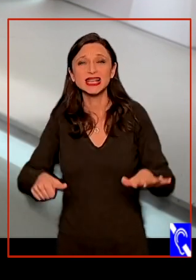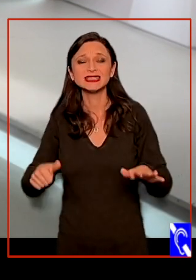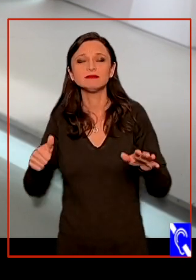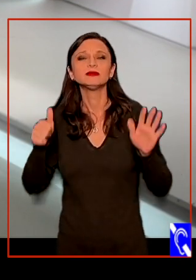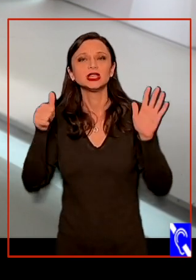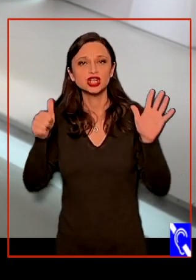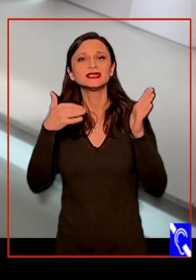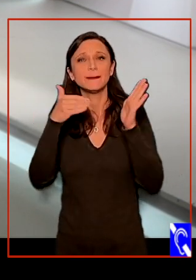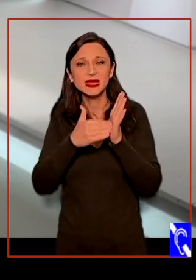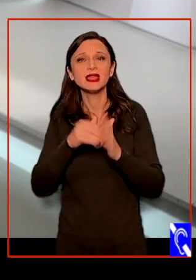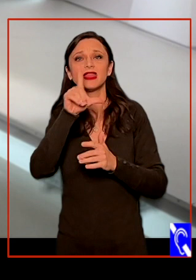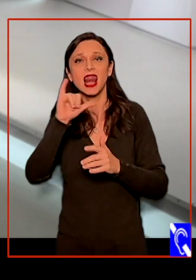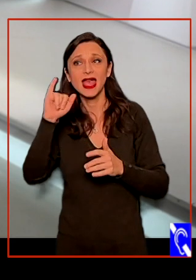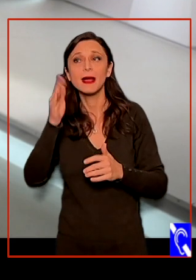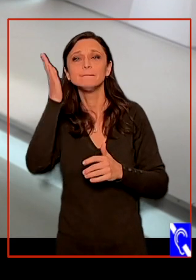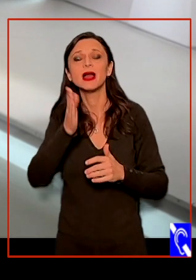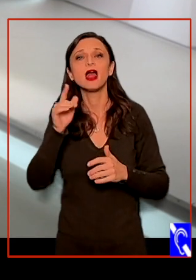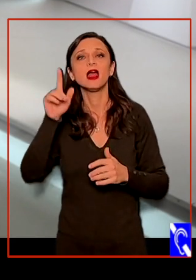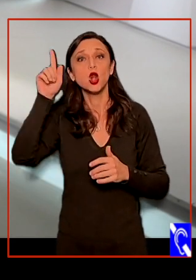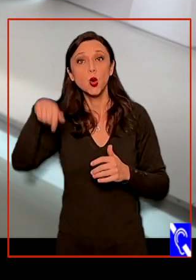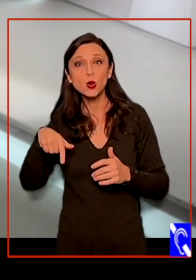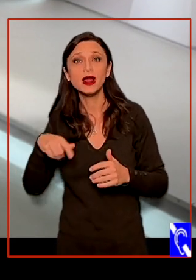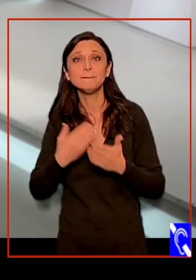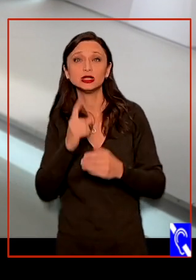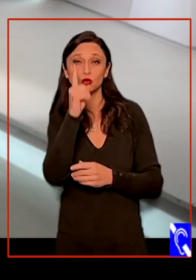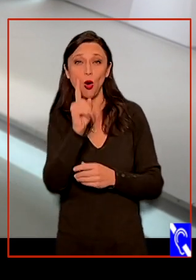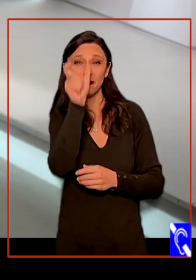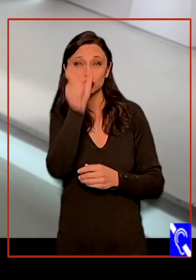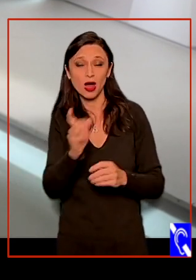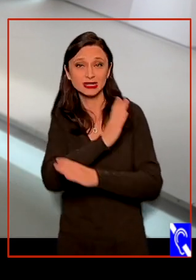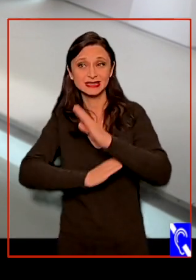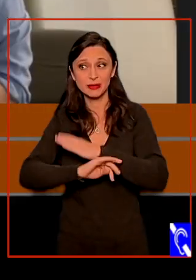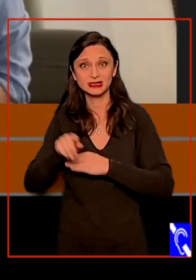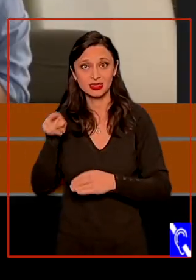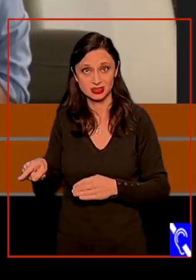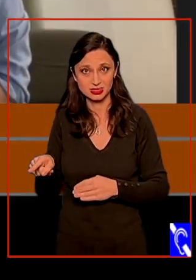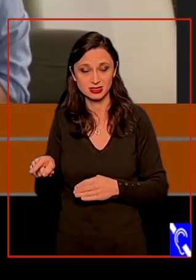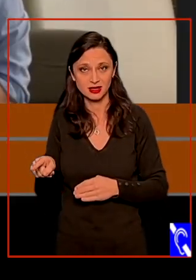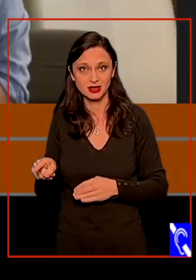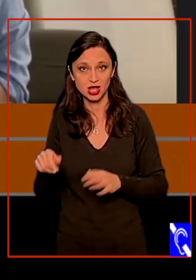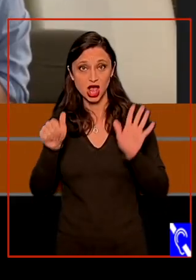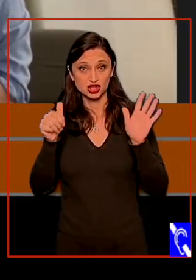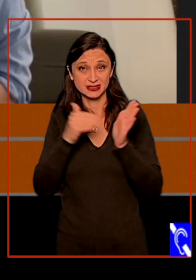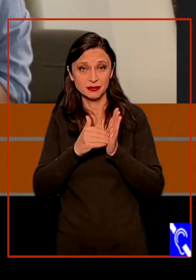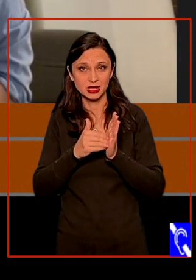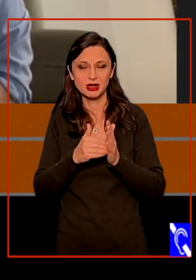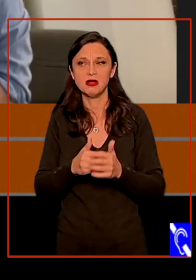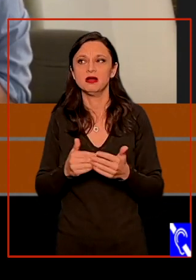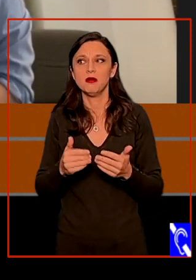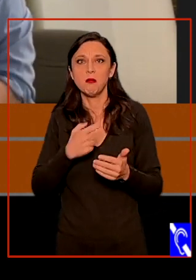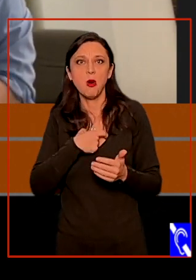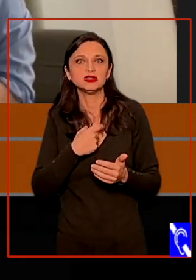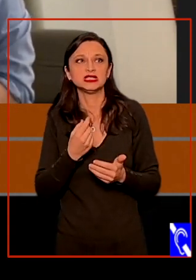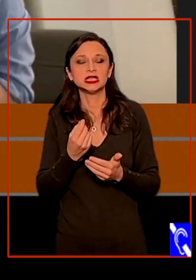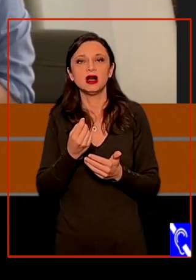lună pentru îngrijirea unui astfel de om în situația asta. Da? Ori dacă vorbești de casă și